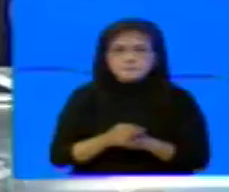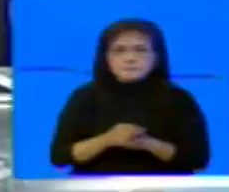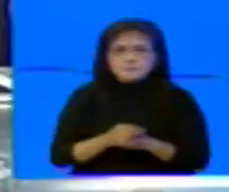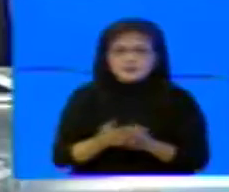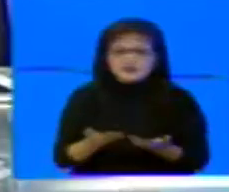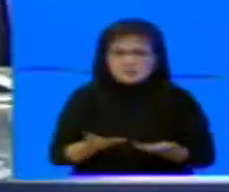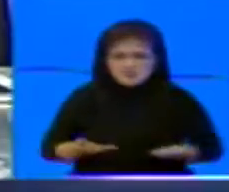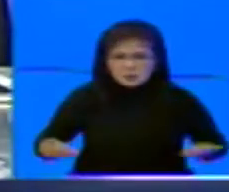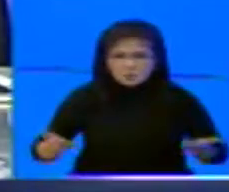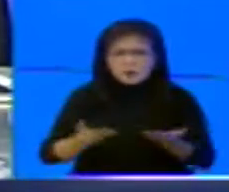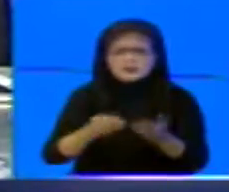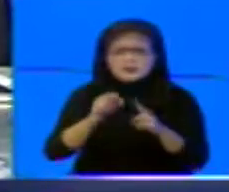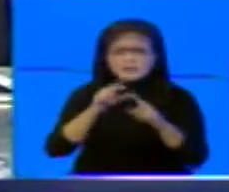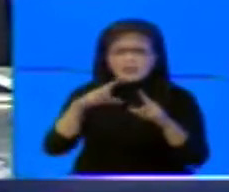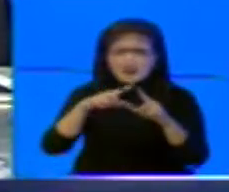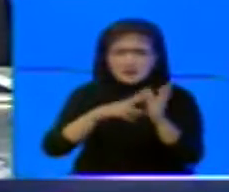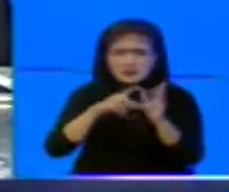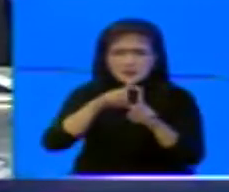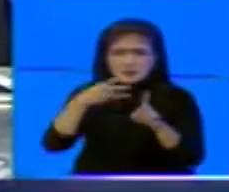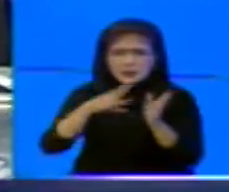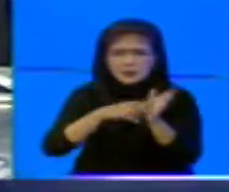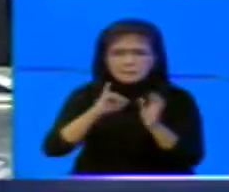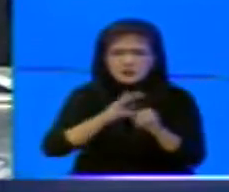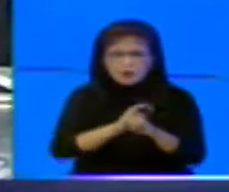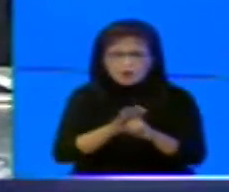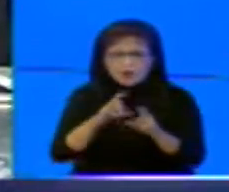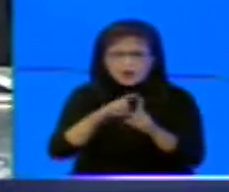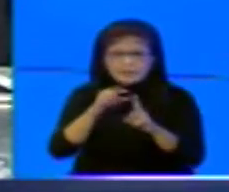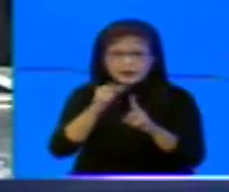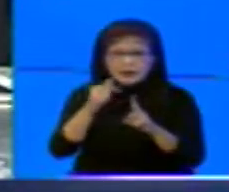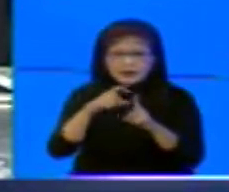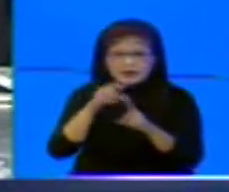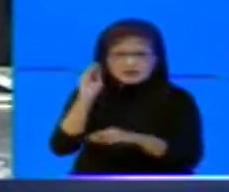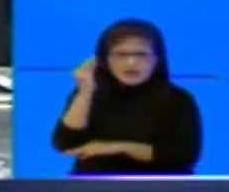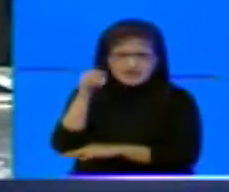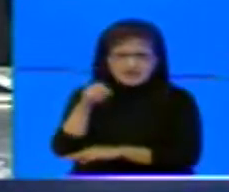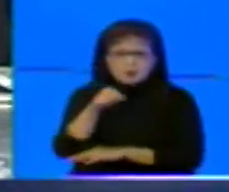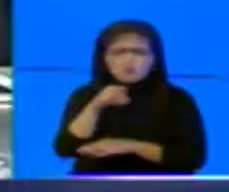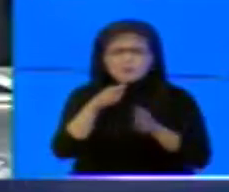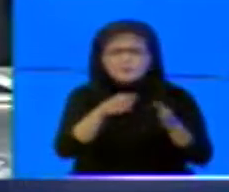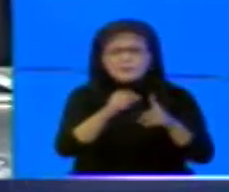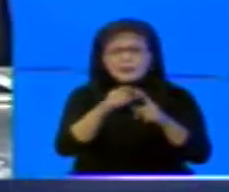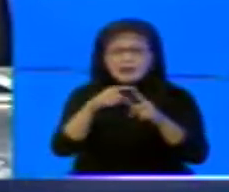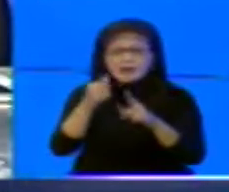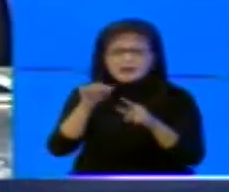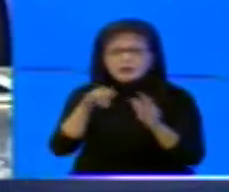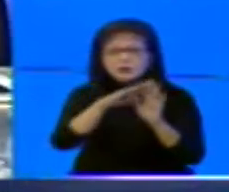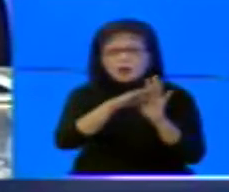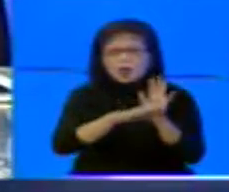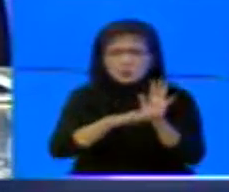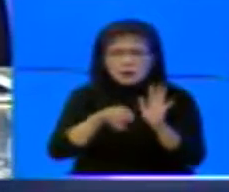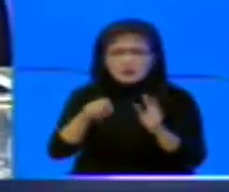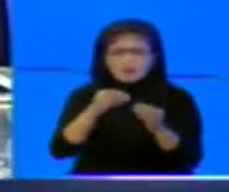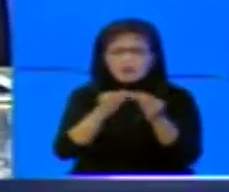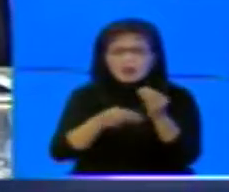kita enggak pandemic ronad DPRD DKI Jakarta tetap menggelar rapat paripurna dengan agenda pemilihan Wakil Gubernur DKI Jakarta